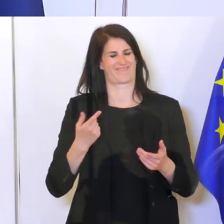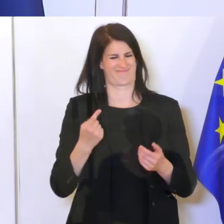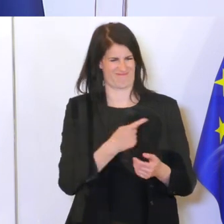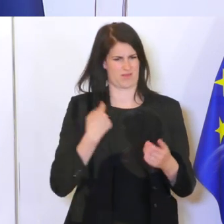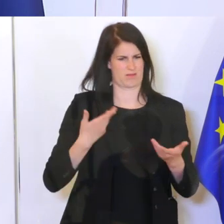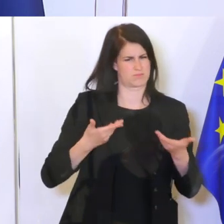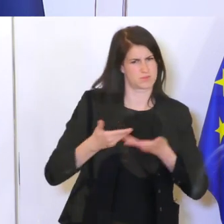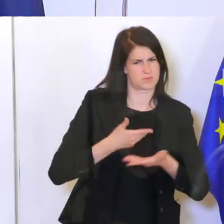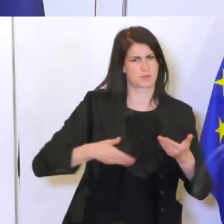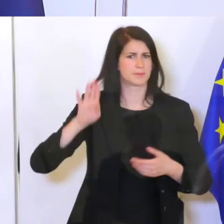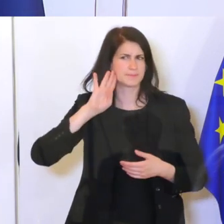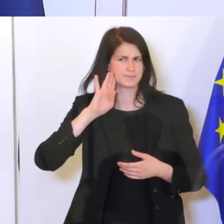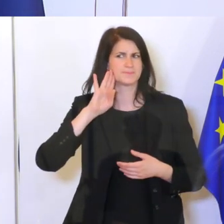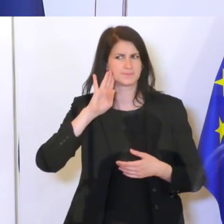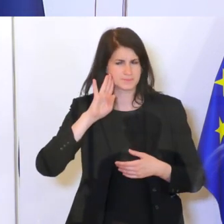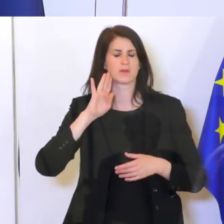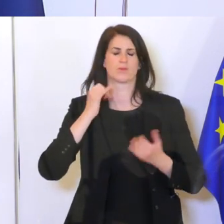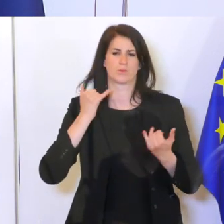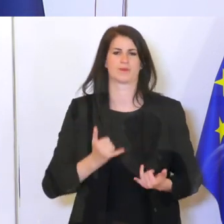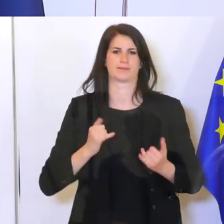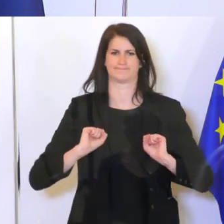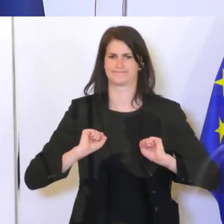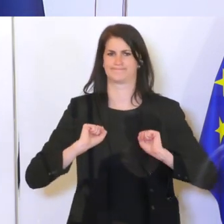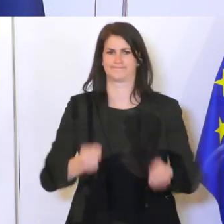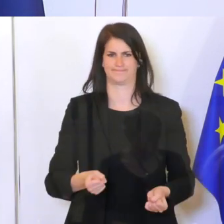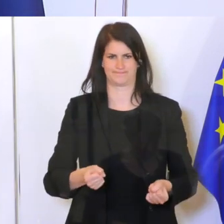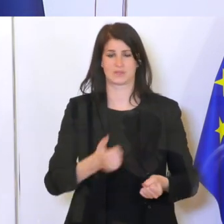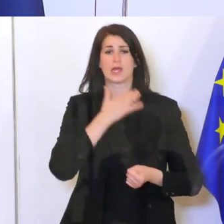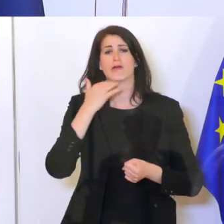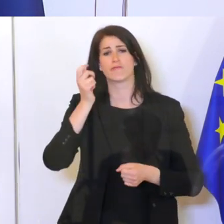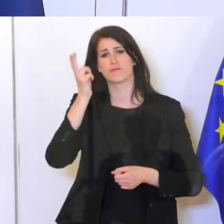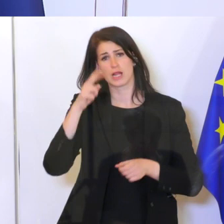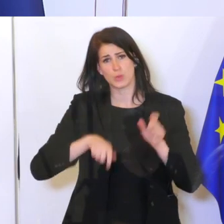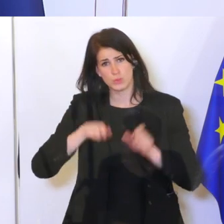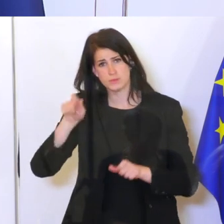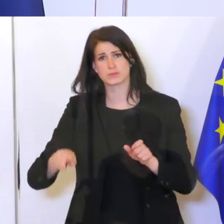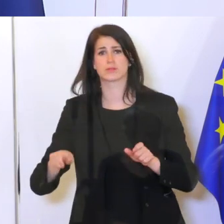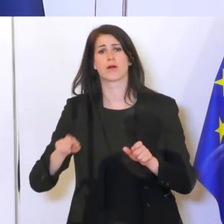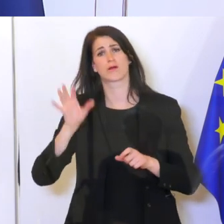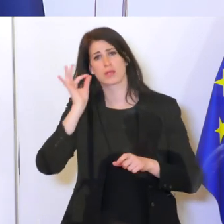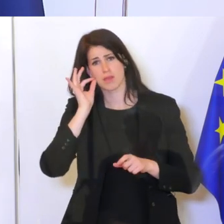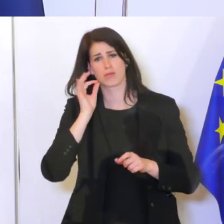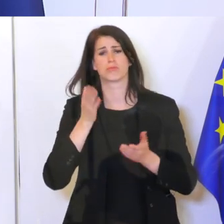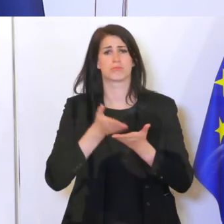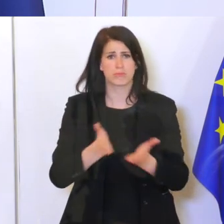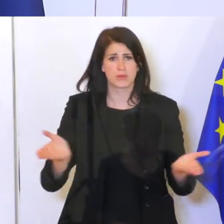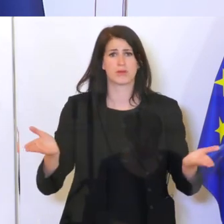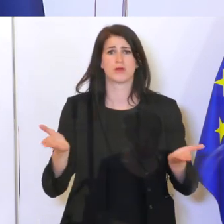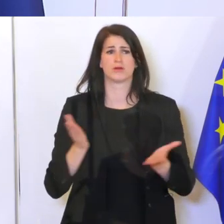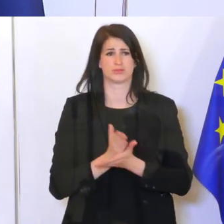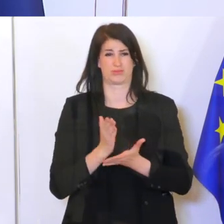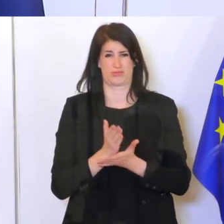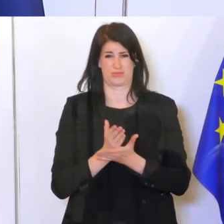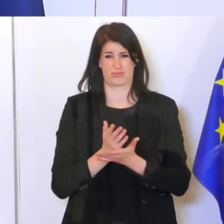und jetzt handeln wir. Viele Künstlerinnen und Künstler haben ihre Einzelschicksale, wie es ihnen geht in